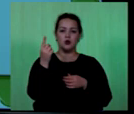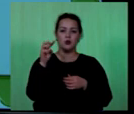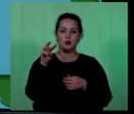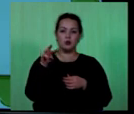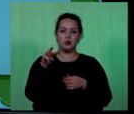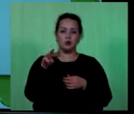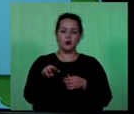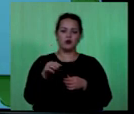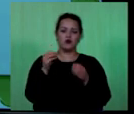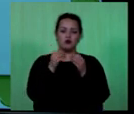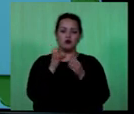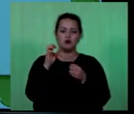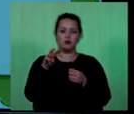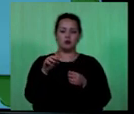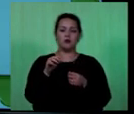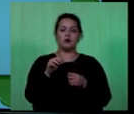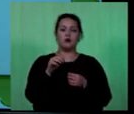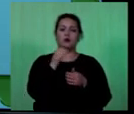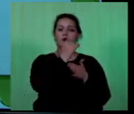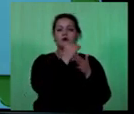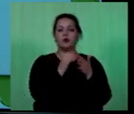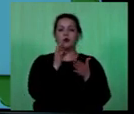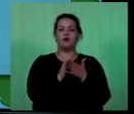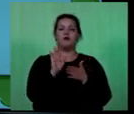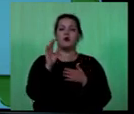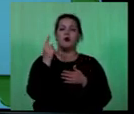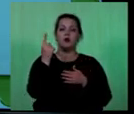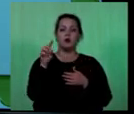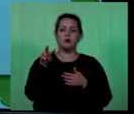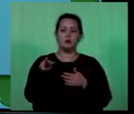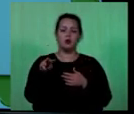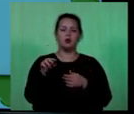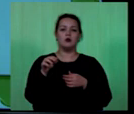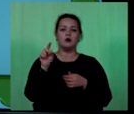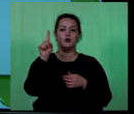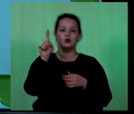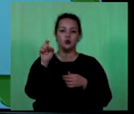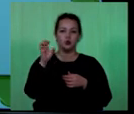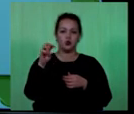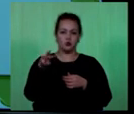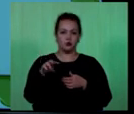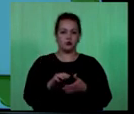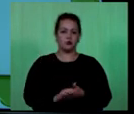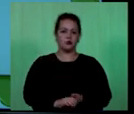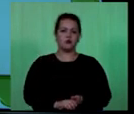сантиметров и вариант ответа в в одном метре 100 сантиметров